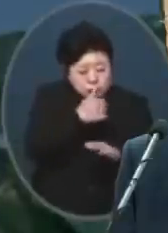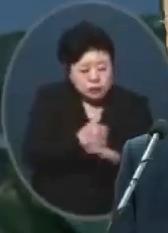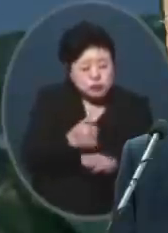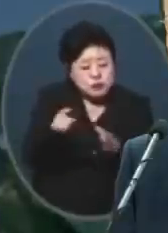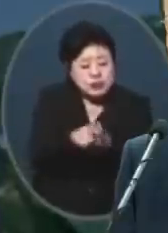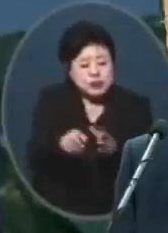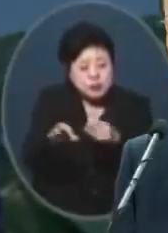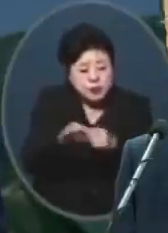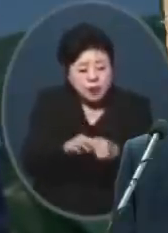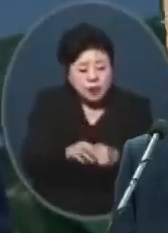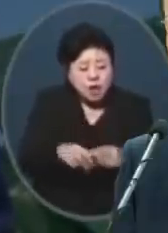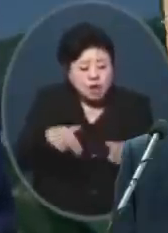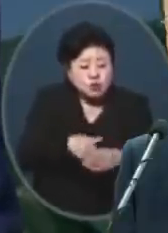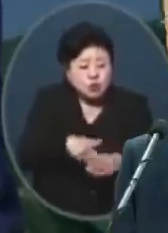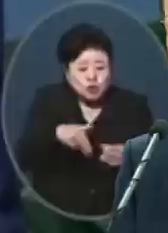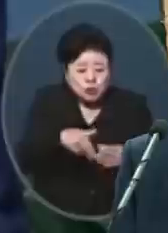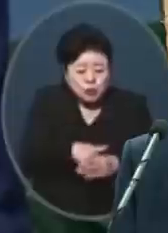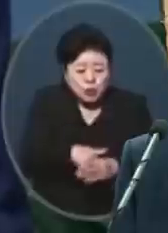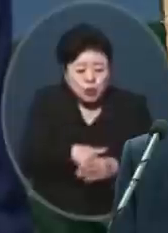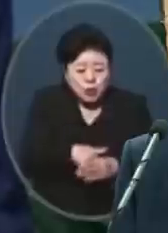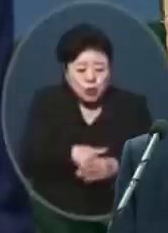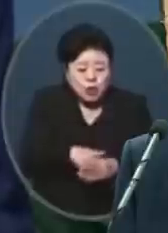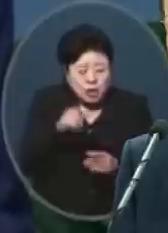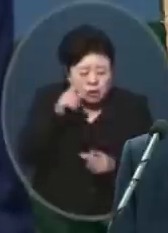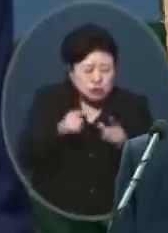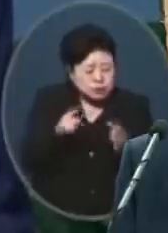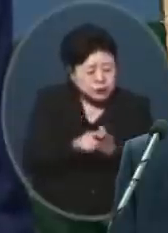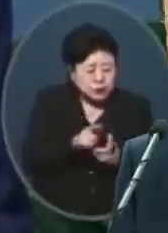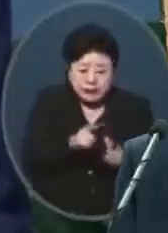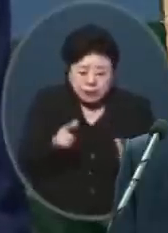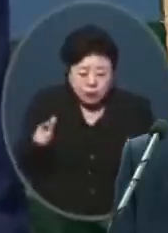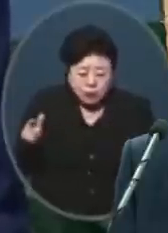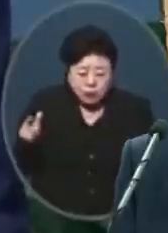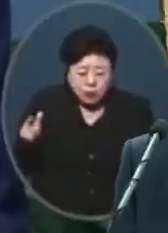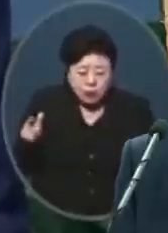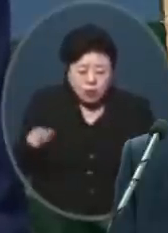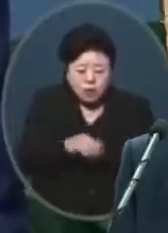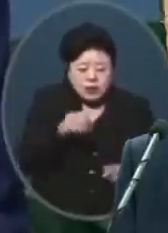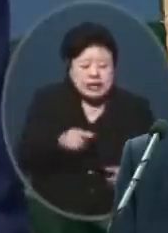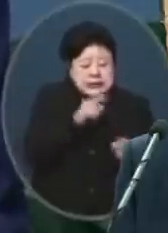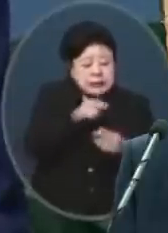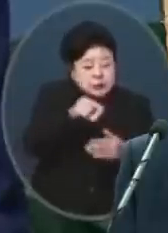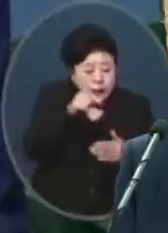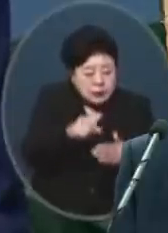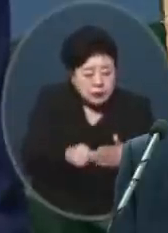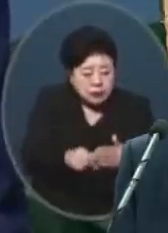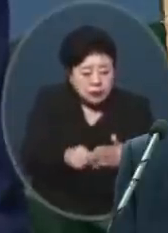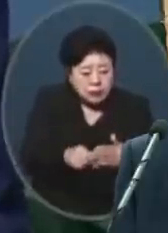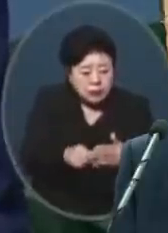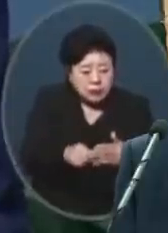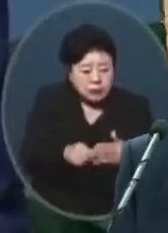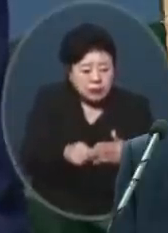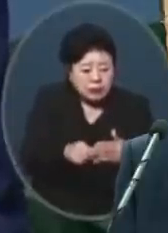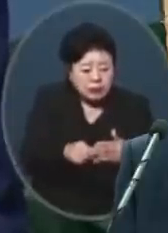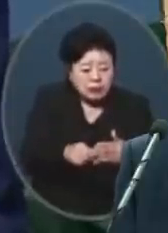그리스도를 믿으면 종교적으로 형식적으로 믿는 것이 아니라 우리의 삶을